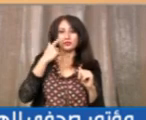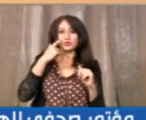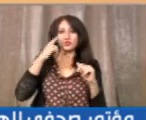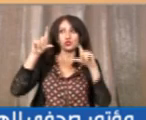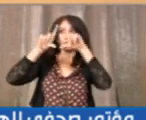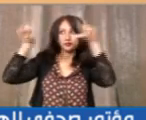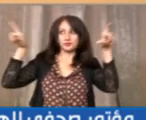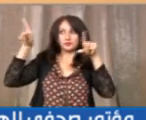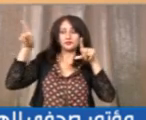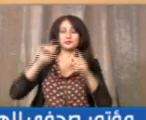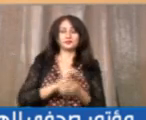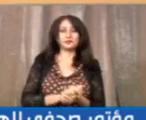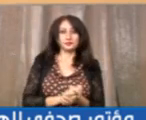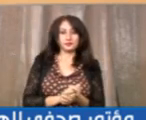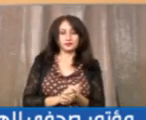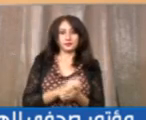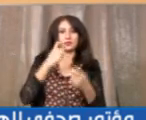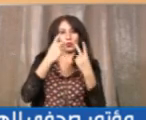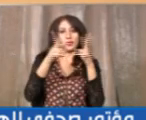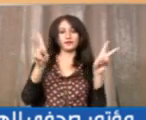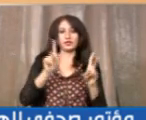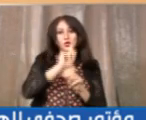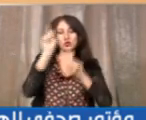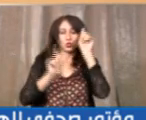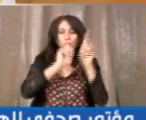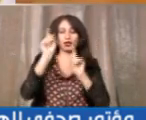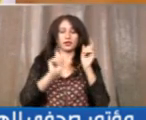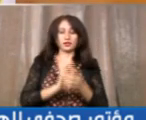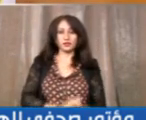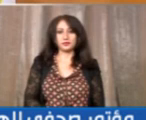البرزنتيشن وبعد كده نفتح باب الاسئله